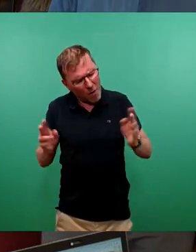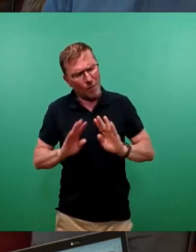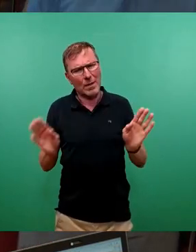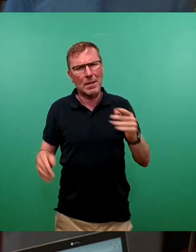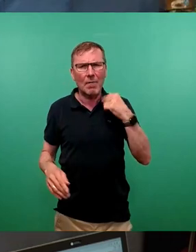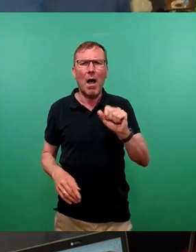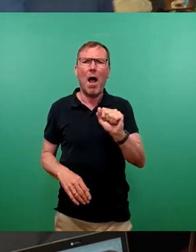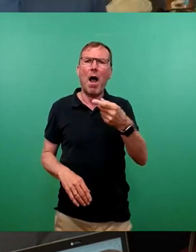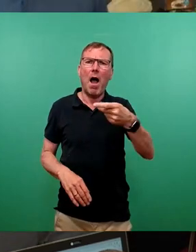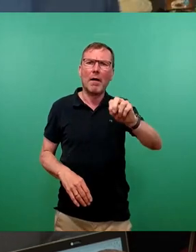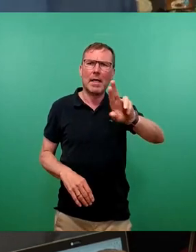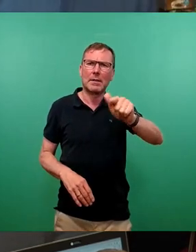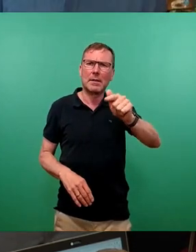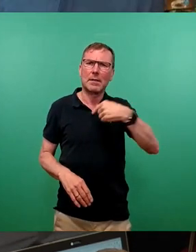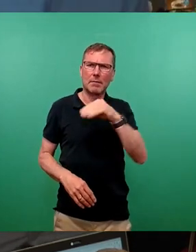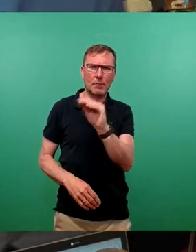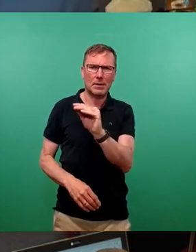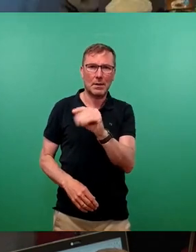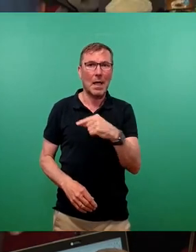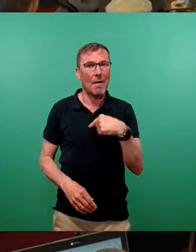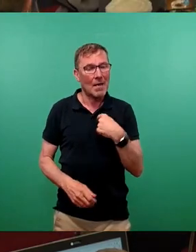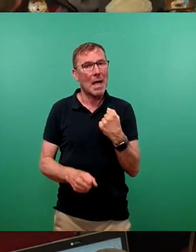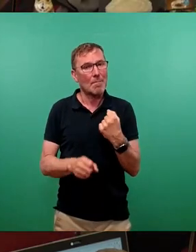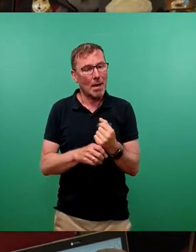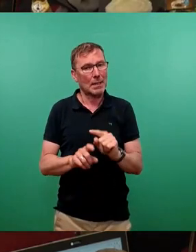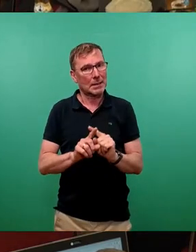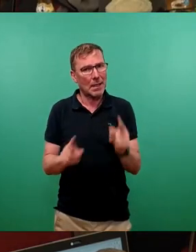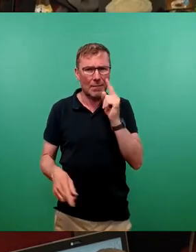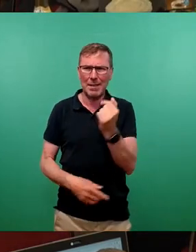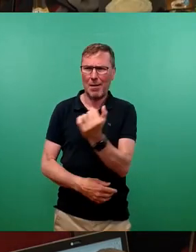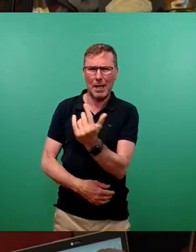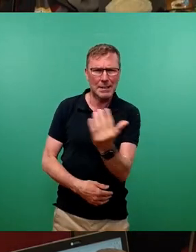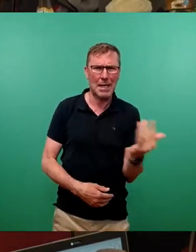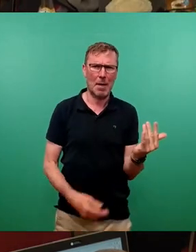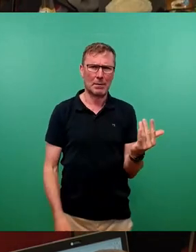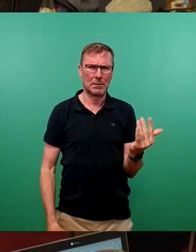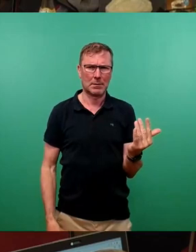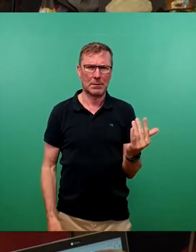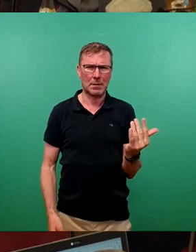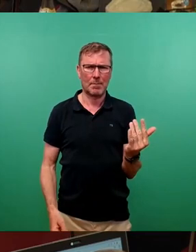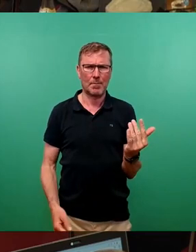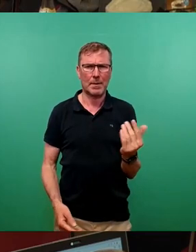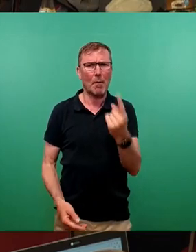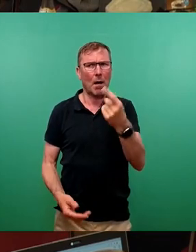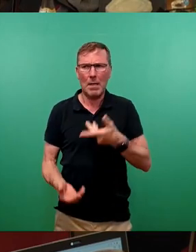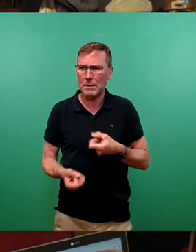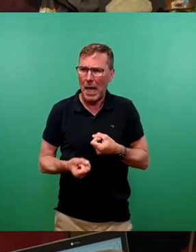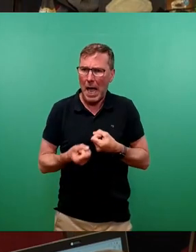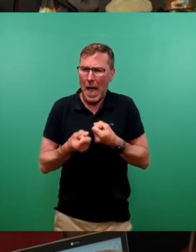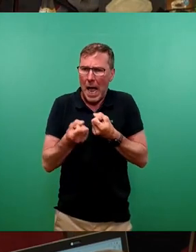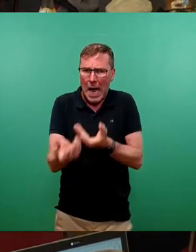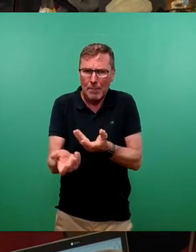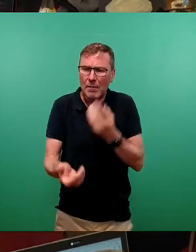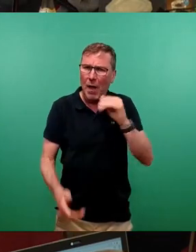Vorfeld angekündigt, ich habe gesagt, wir machen das nicht, wenn irgendjemand das aber einbringt, dass Frau